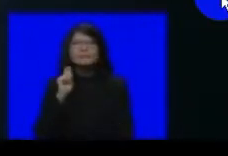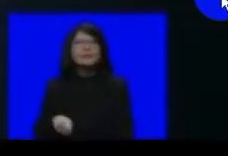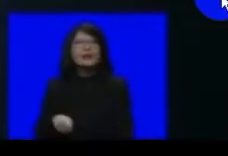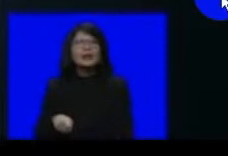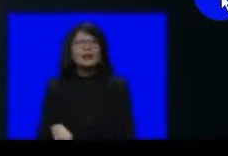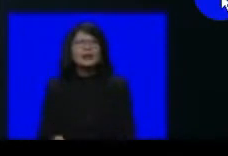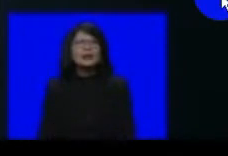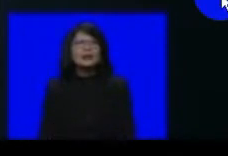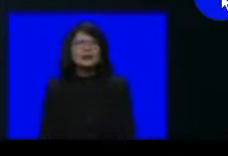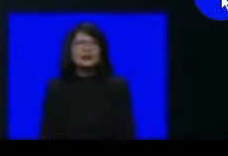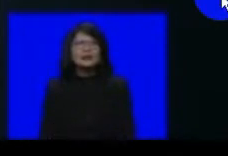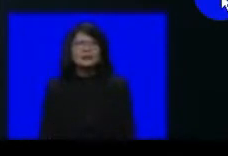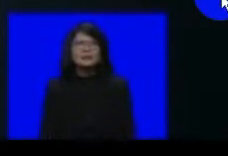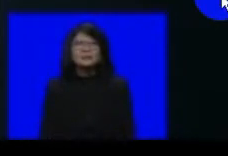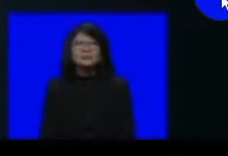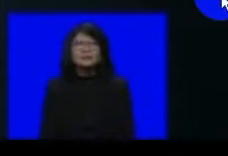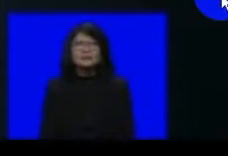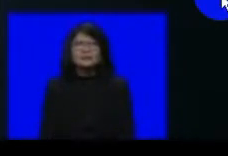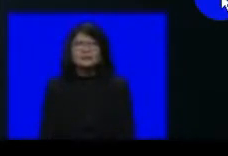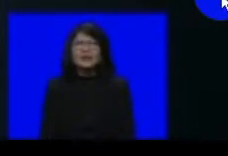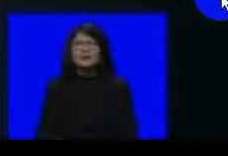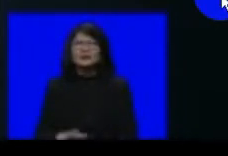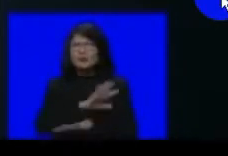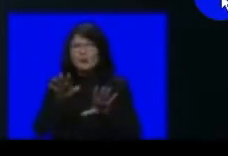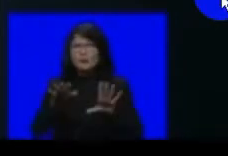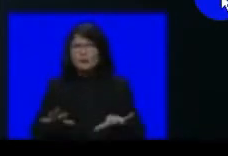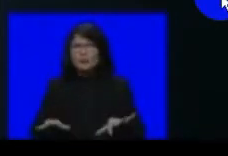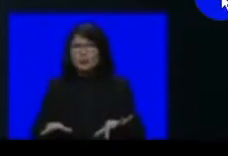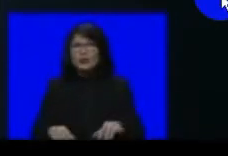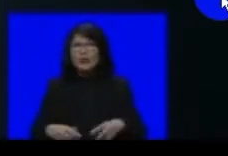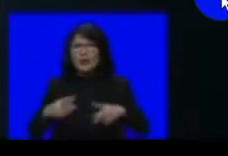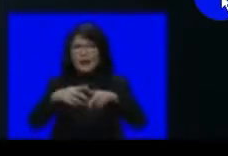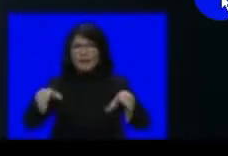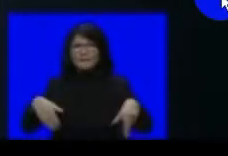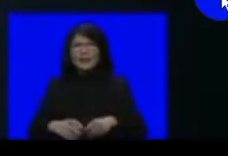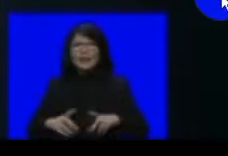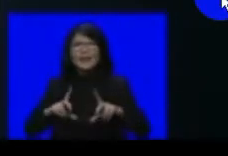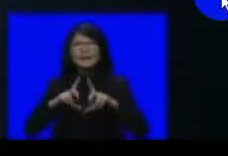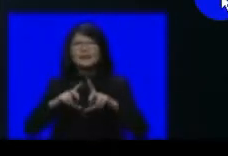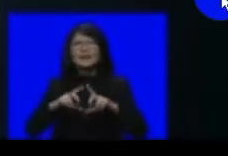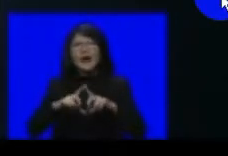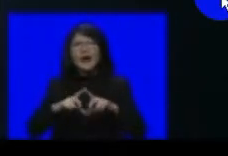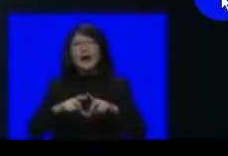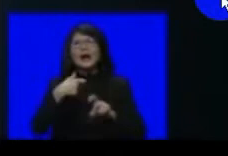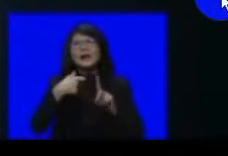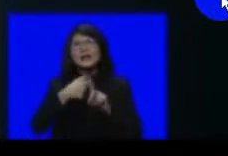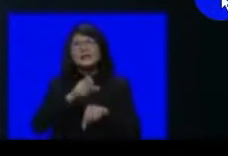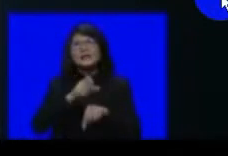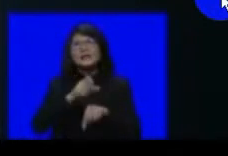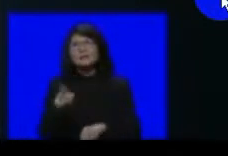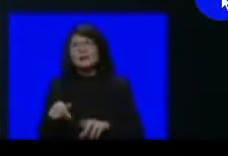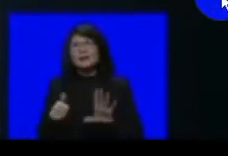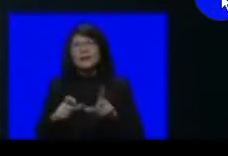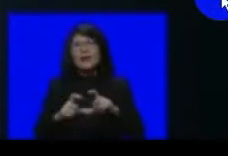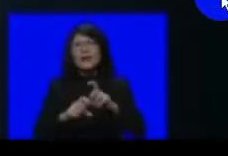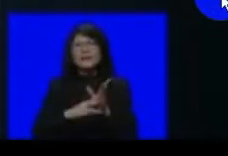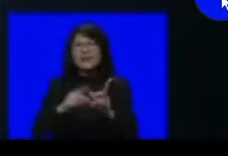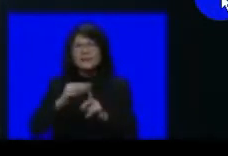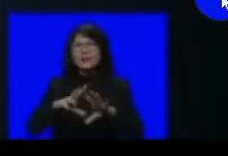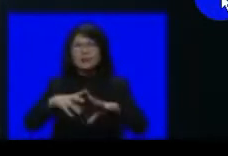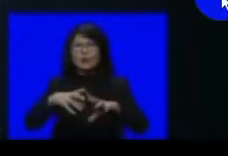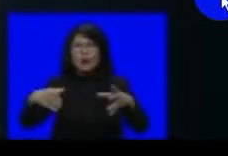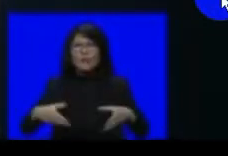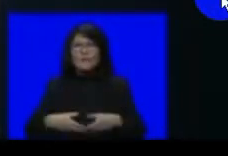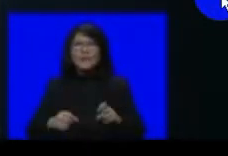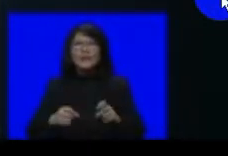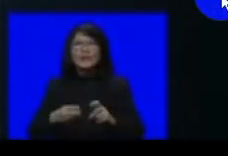oleh peserta didik atau siswa SD, paket A kelas 5 dan kelas 6, SMP atau paket